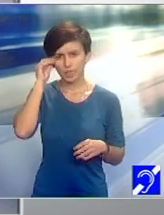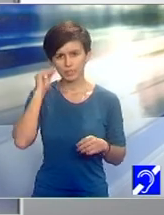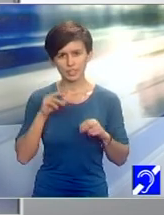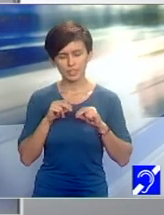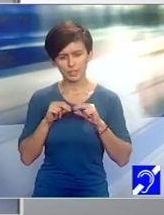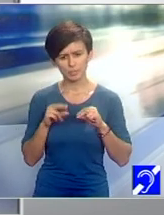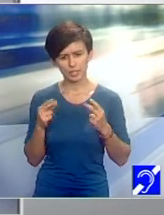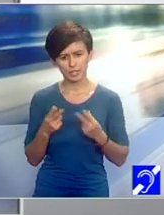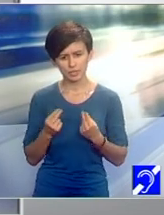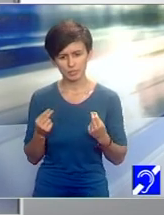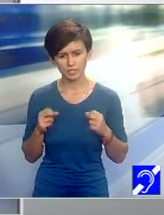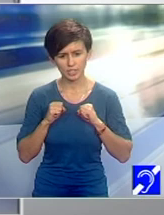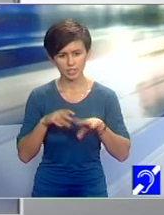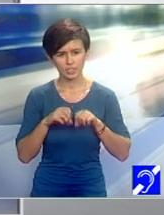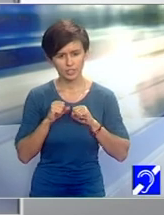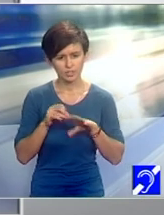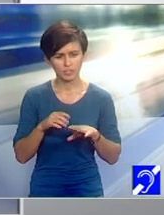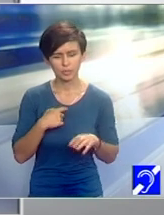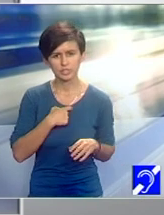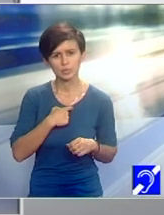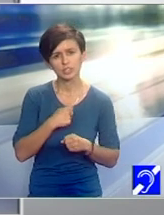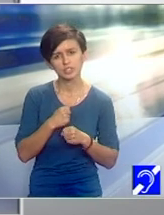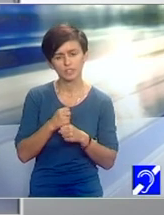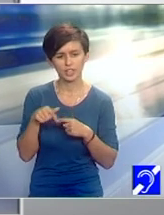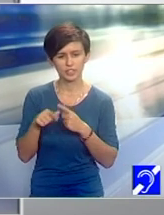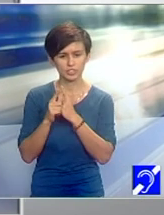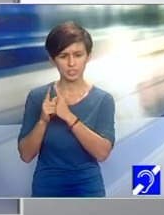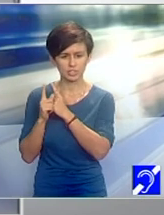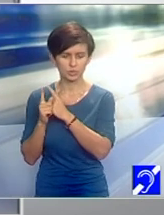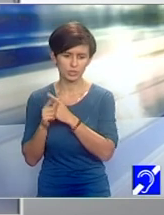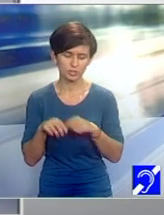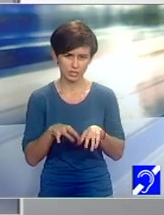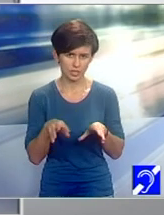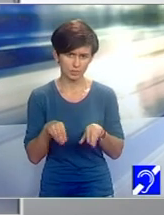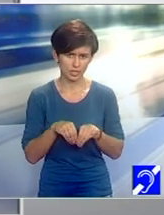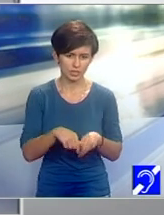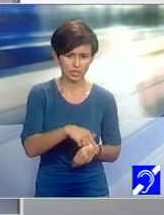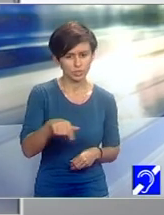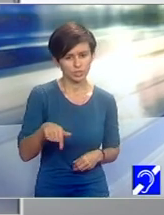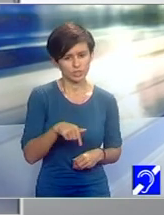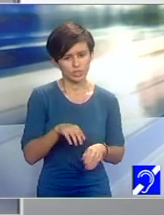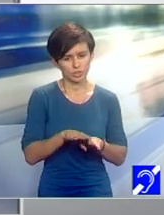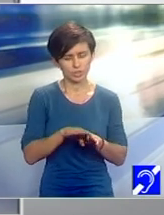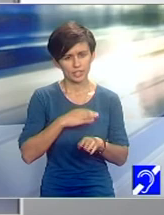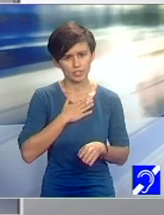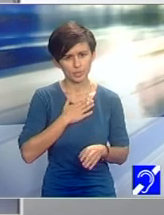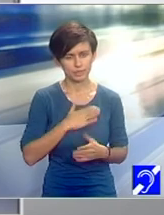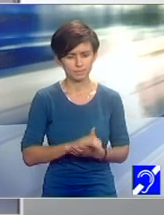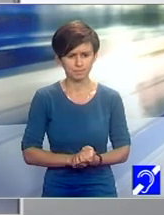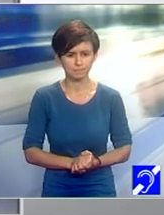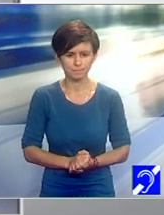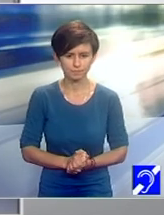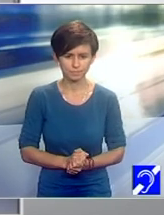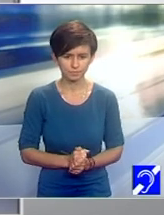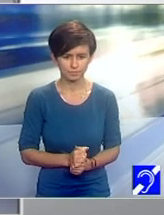aspect pedagogic și atunci pot să facă un modul pedagogic de-a lungul anilor împreună cu noi, cu colegii mei de la departament și mai avem și un